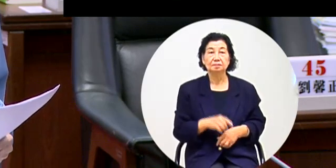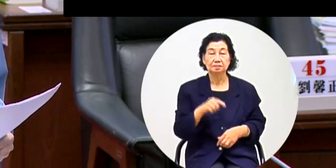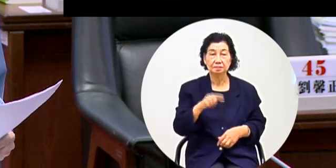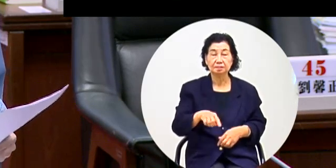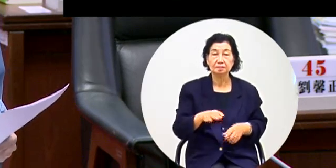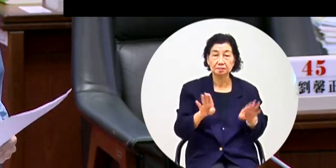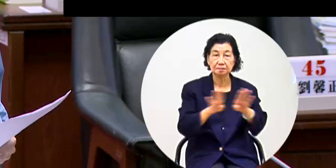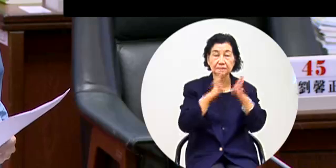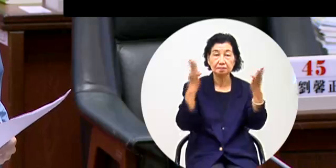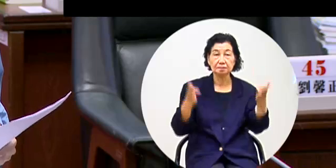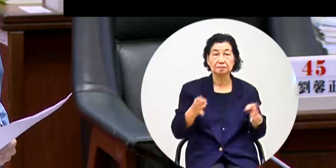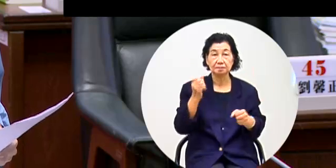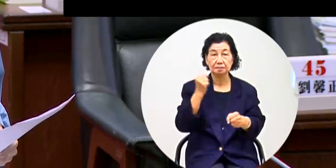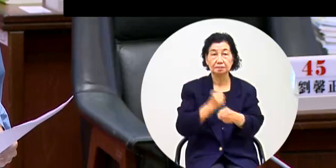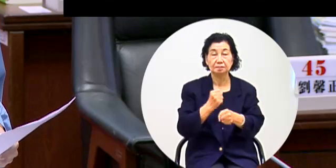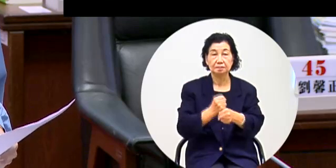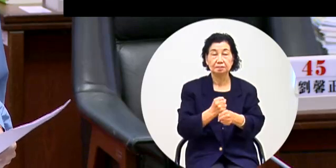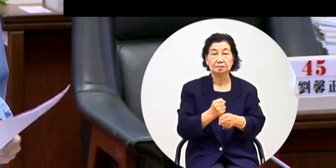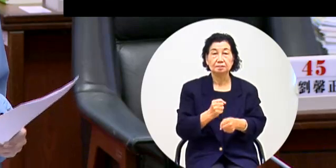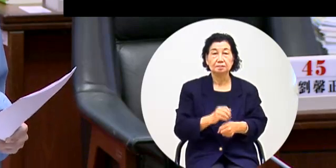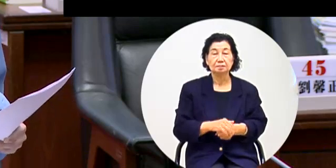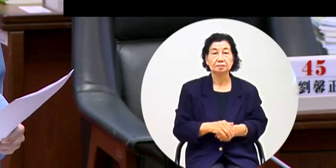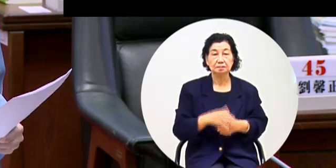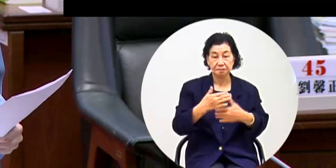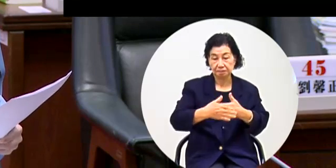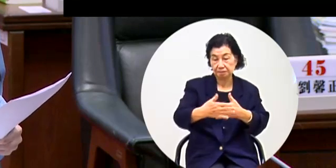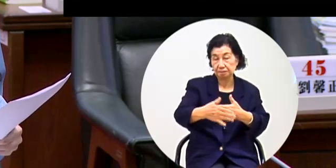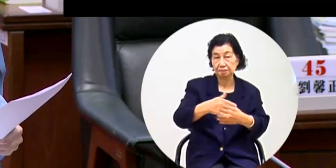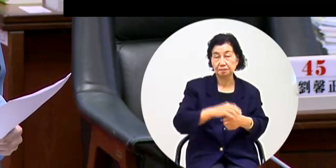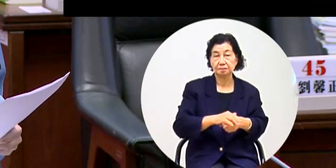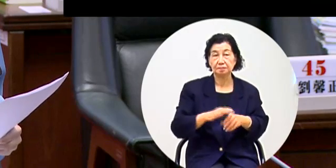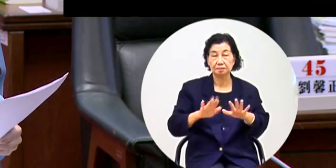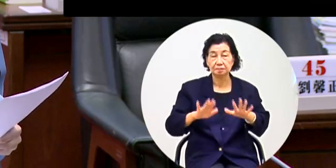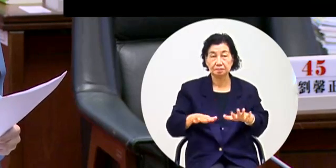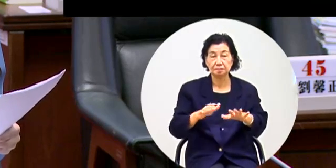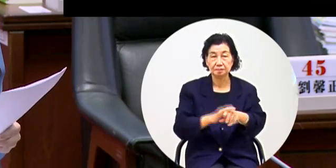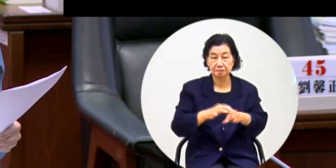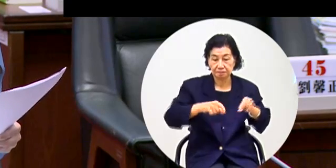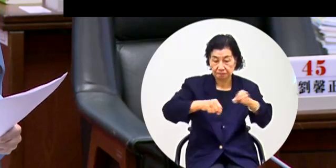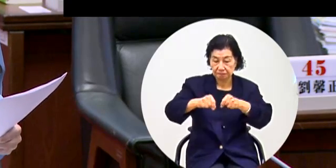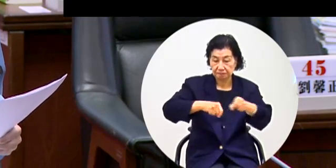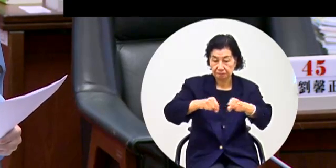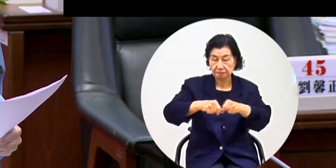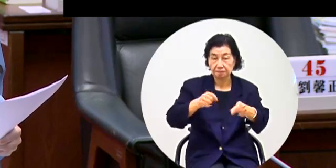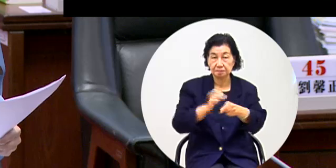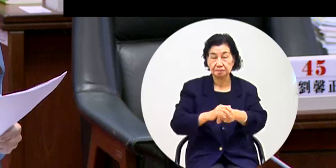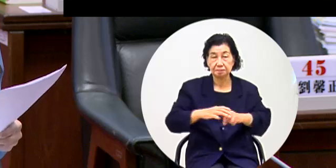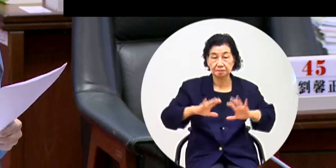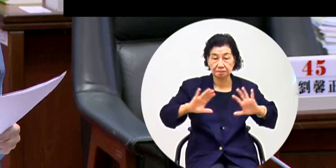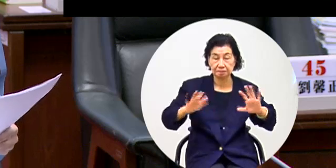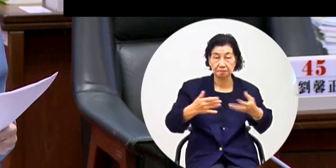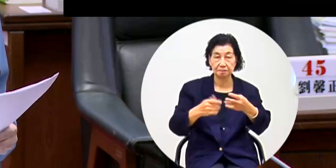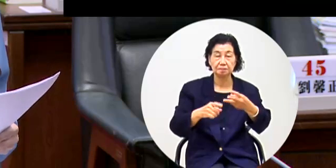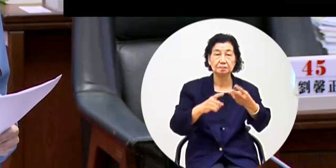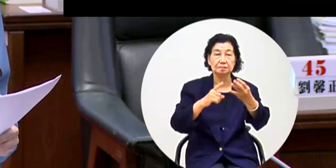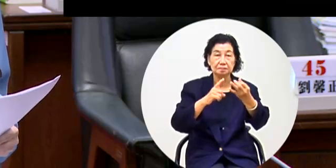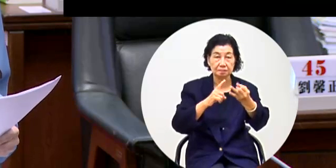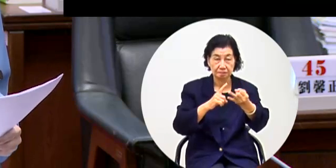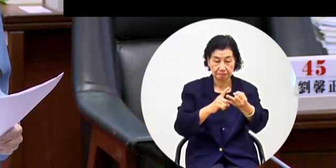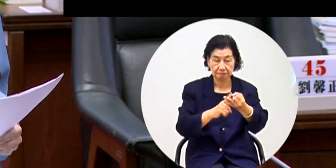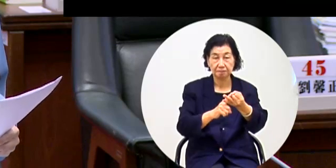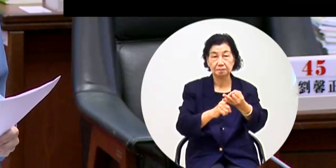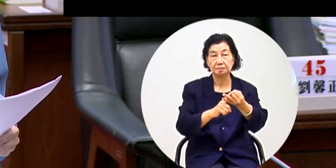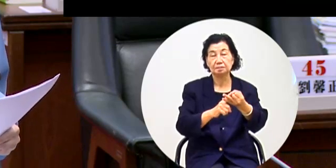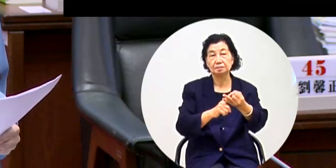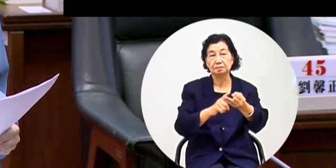行式，就是我们的国土计划的部分，高雄到底准备好了没有，其实是让人家蛮担心的。譬如说前一阵子我们知